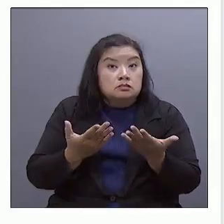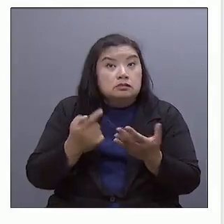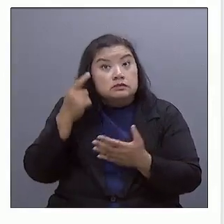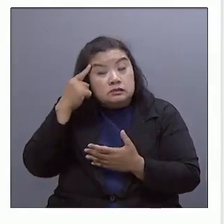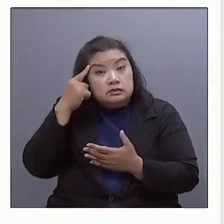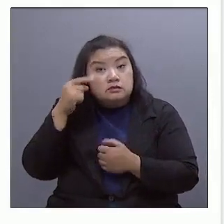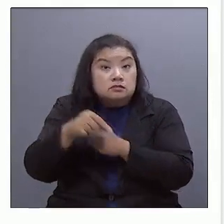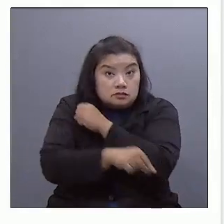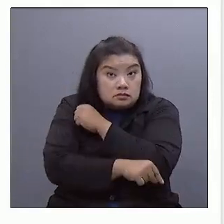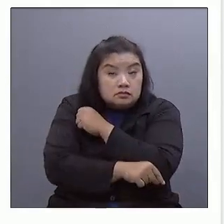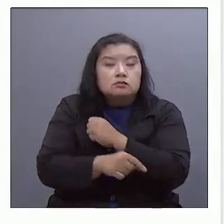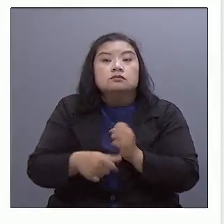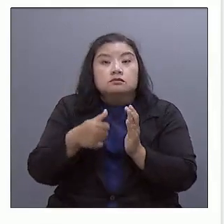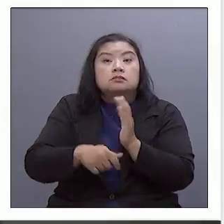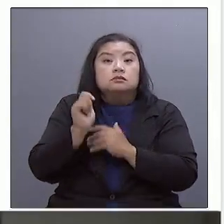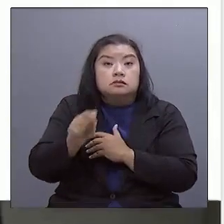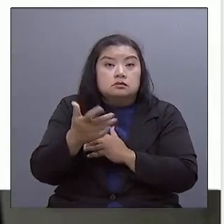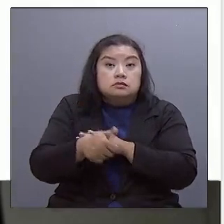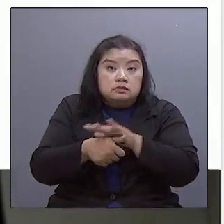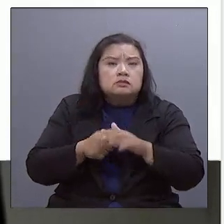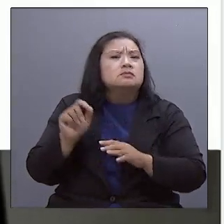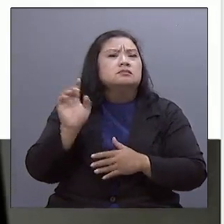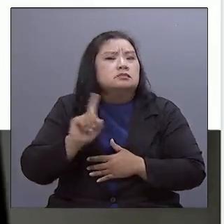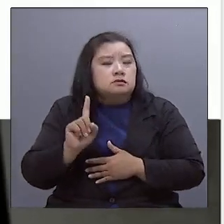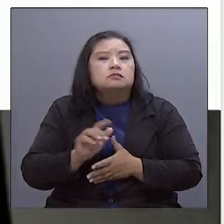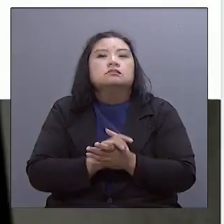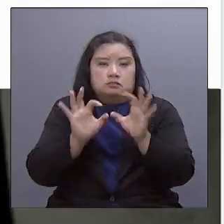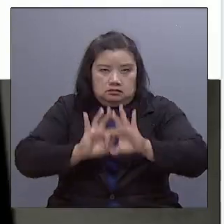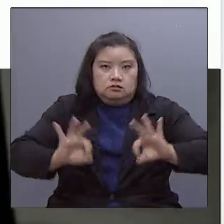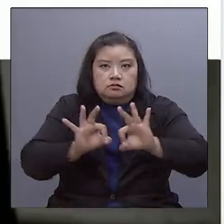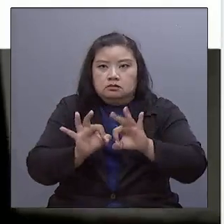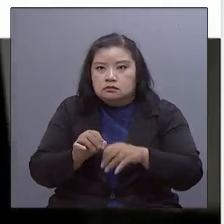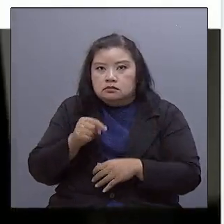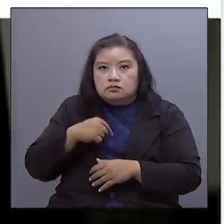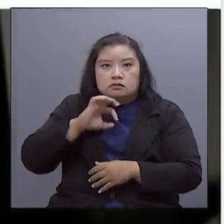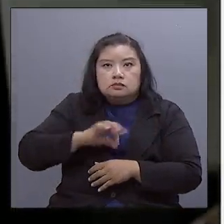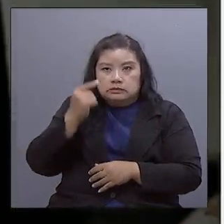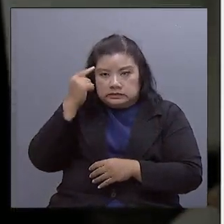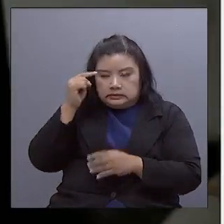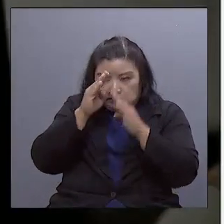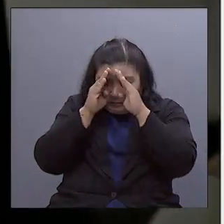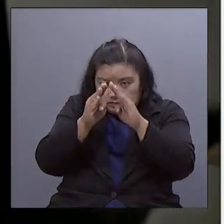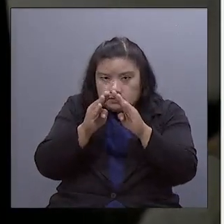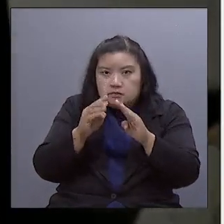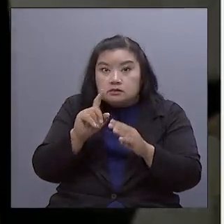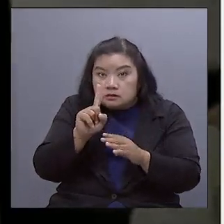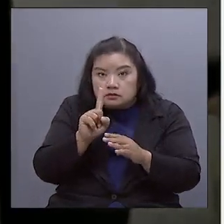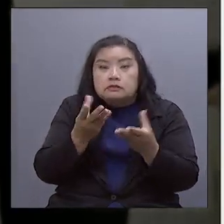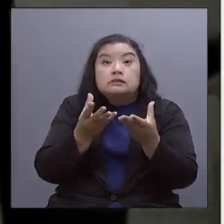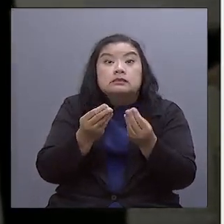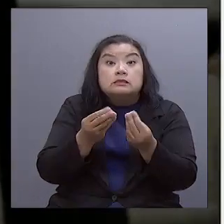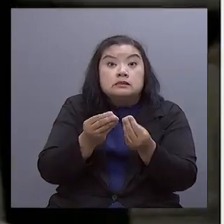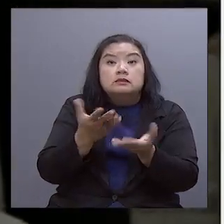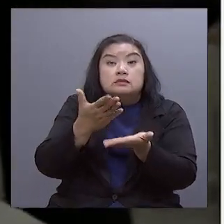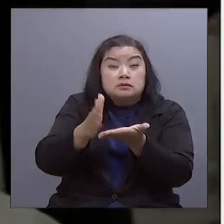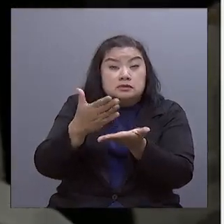โกงภาษีกันแน่คุณชูวิทย์อยากให้มองไปที่เจตนาและวิธีการในการแกล้งทยอยโอนรับกรรมสิทธิ์